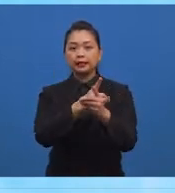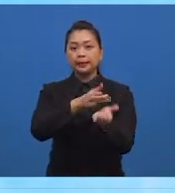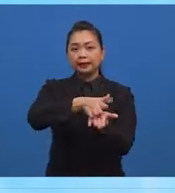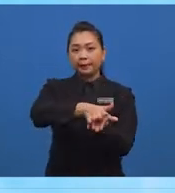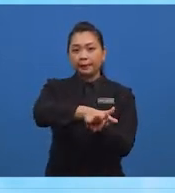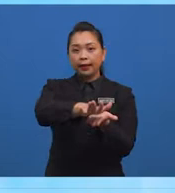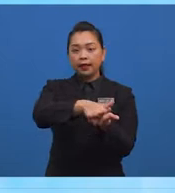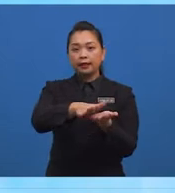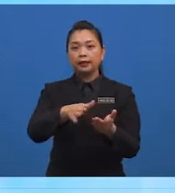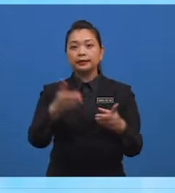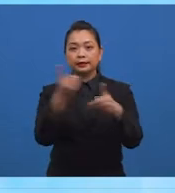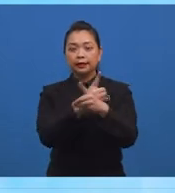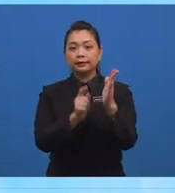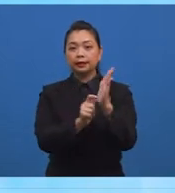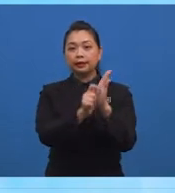darab tinggi.